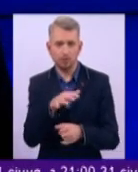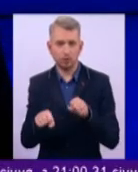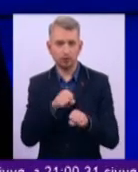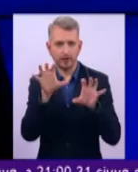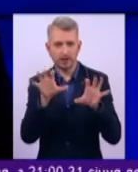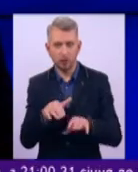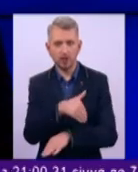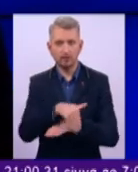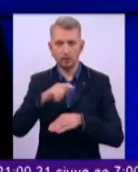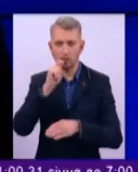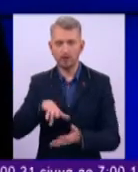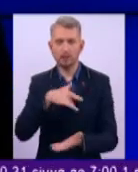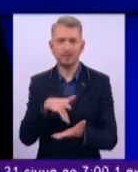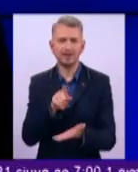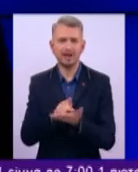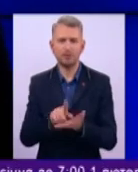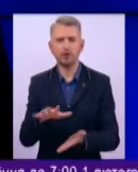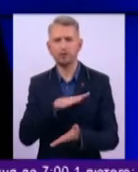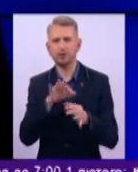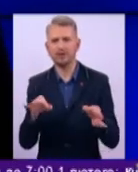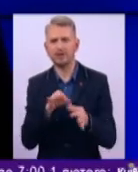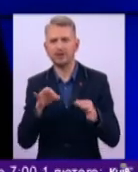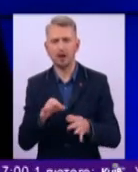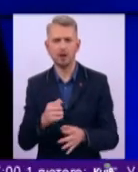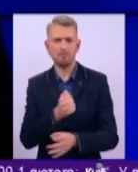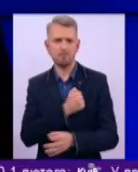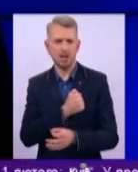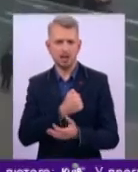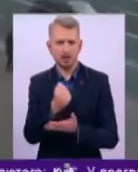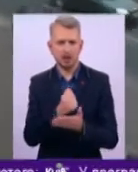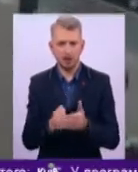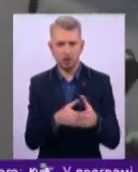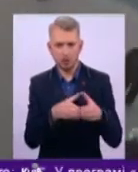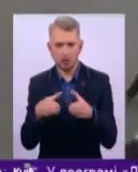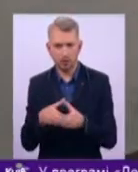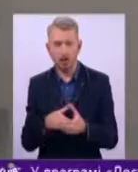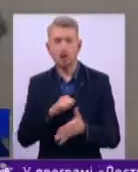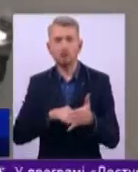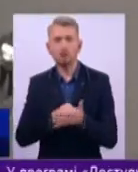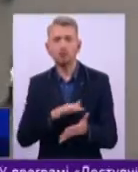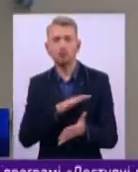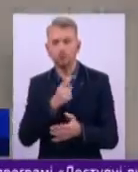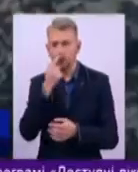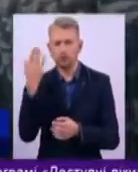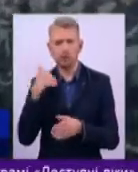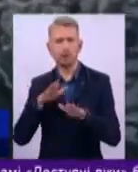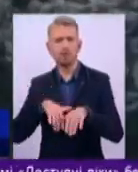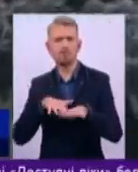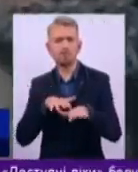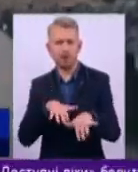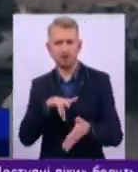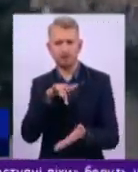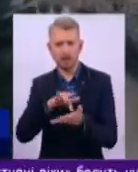і на вулицях українських міст не повинно бути ніяких мілітарних рухів. Приводом для такої заяви став нещодавній марш серед містям